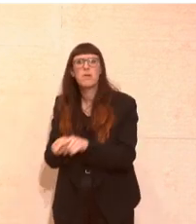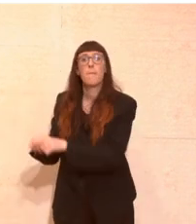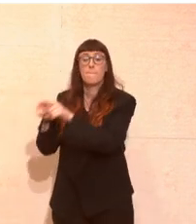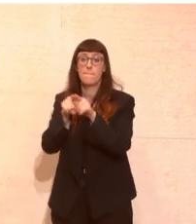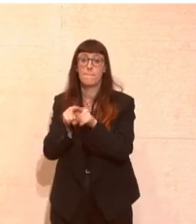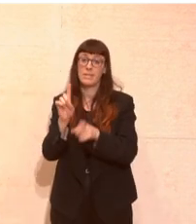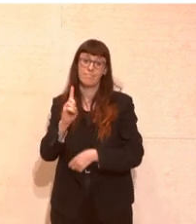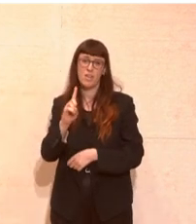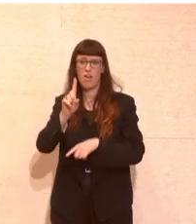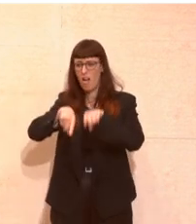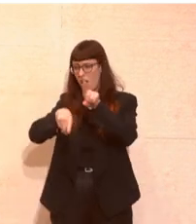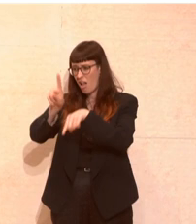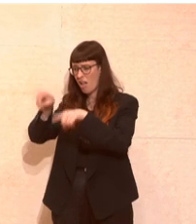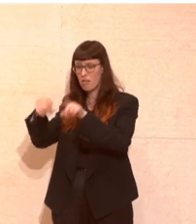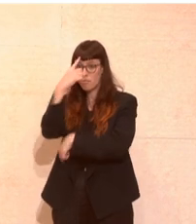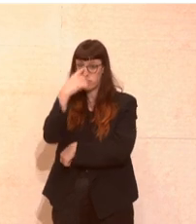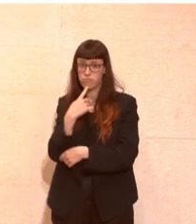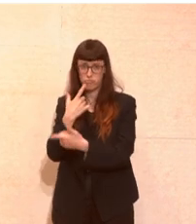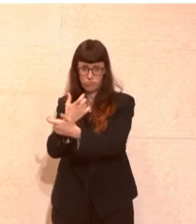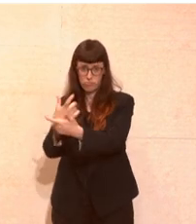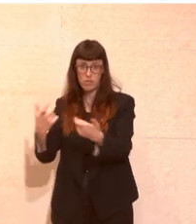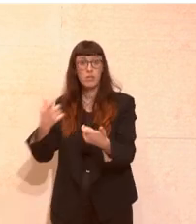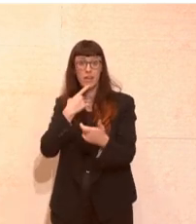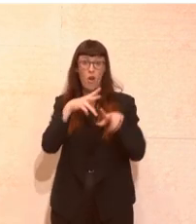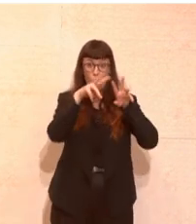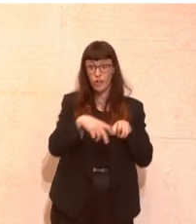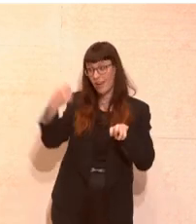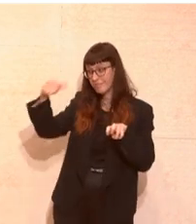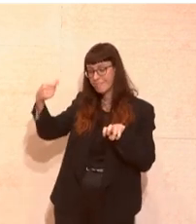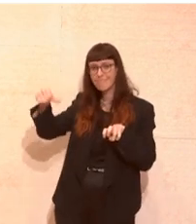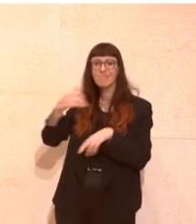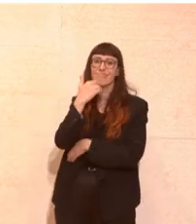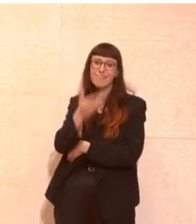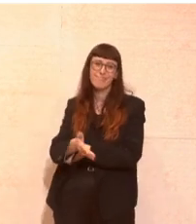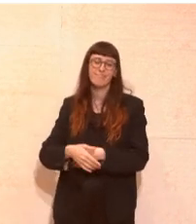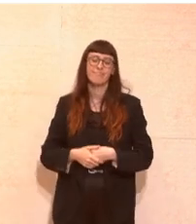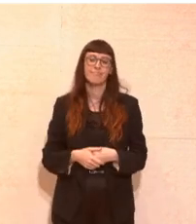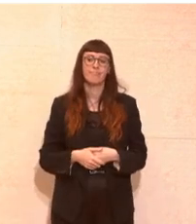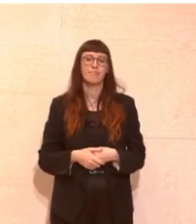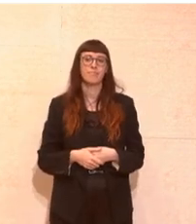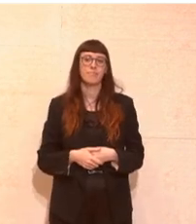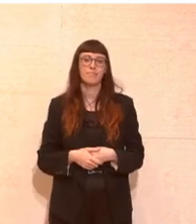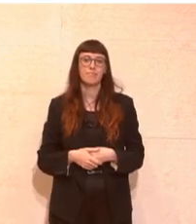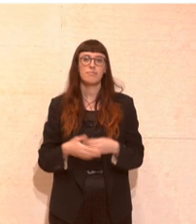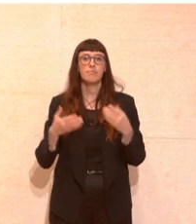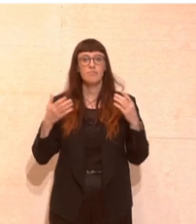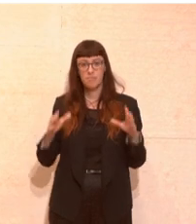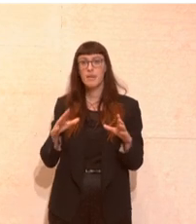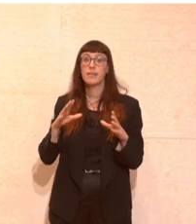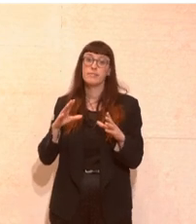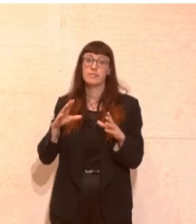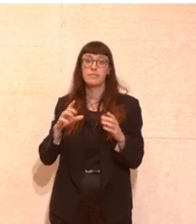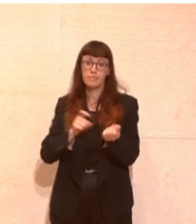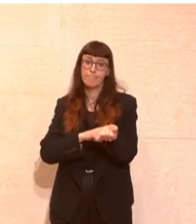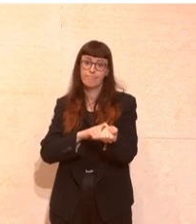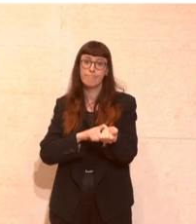recherche pour tous ces troubles. Mais une chose qu'on peut dire, que presque tous sont associés à beaucoup, beaucoup de troubles du sommeil. Donc ils sont beaucoup